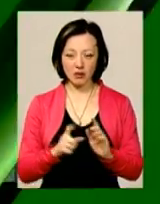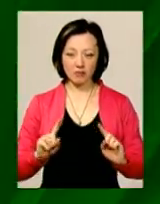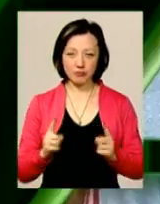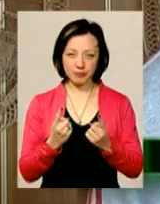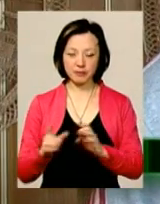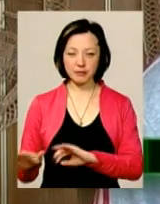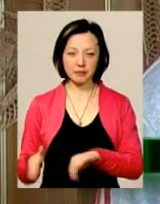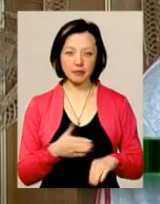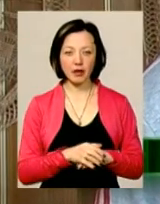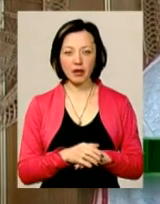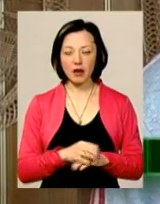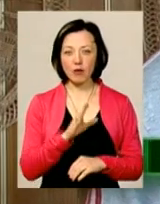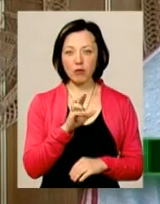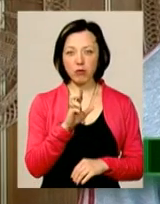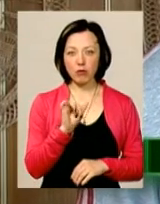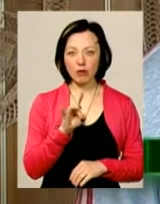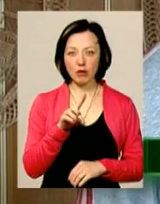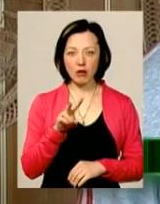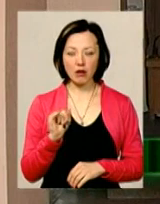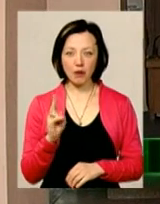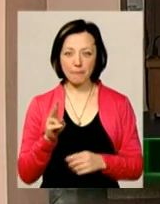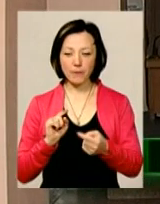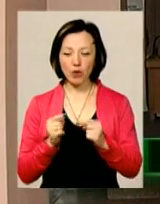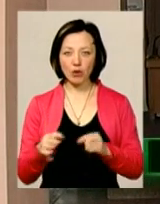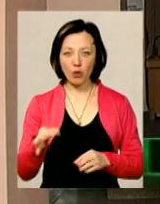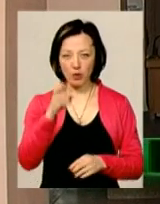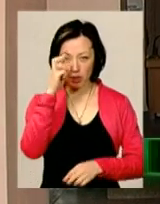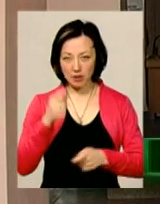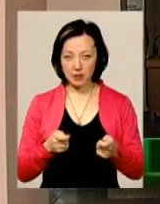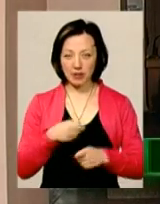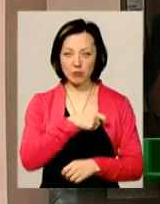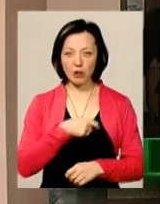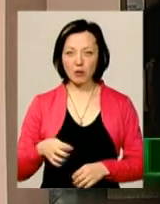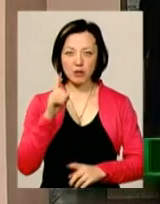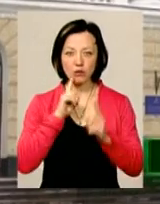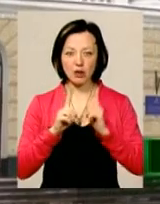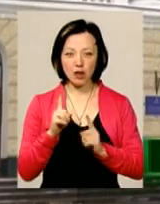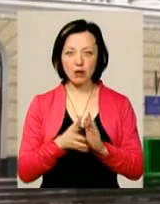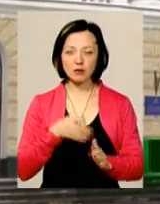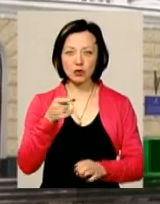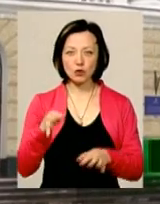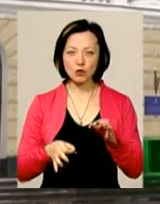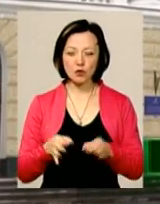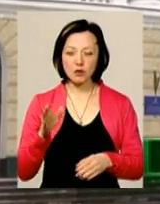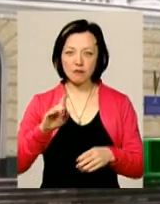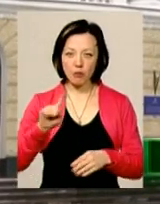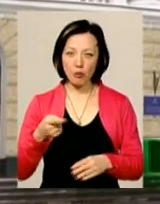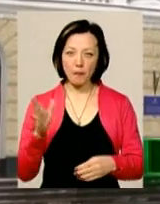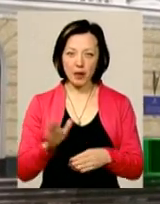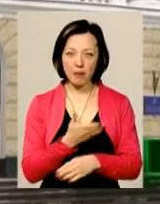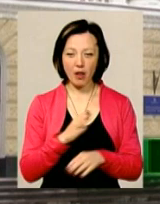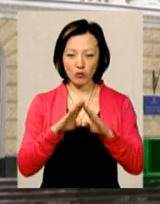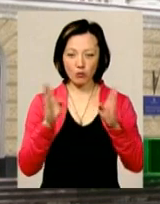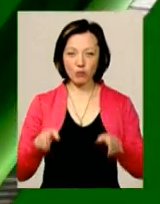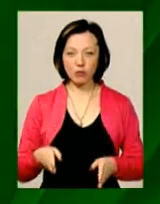варту. Віктор Бурлик проти облдержадміністрації. Депутат обласної ради подався у суди з вимогою прибрати пропускний пункт